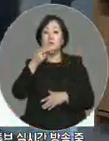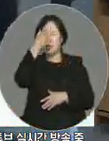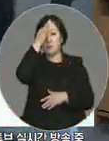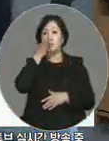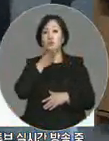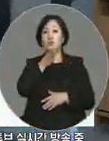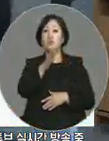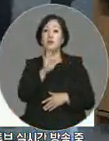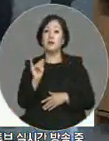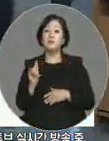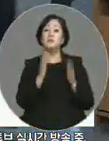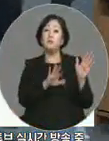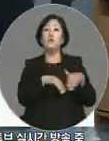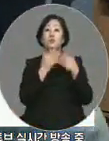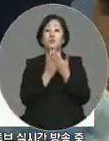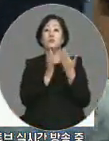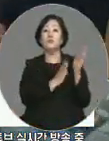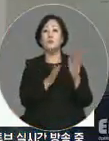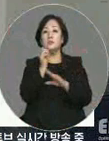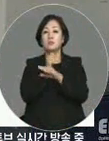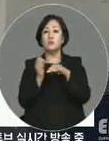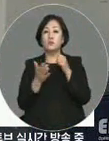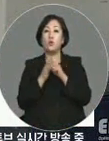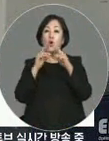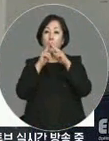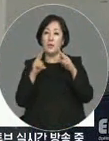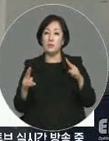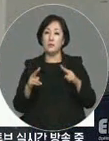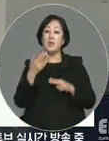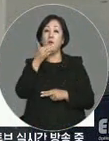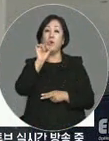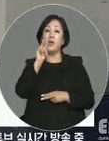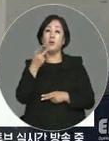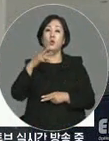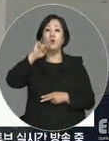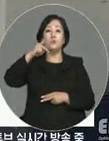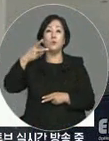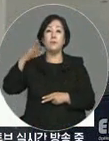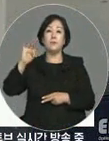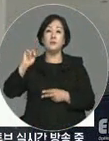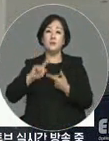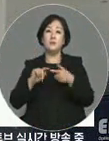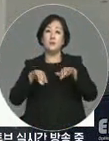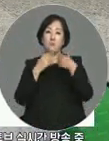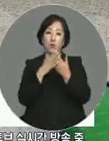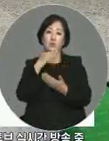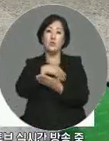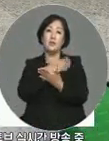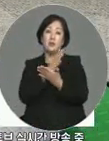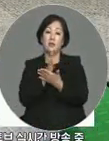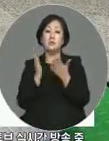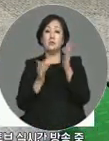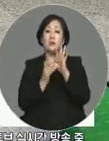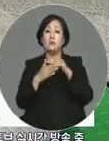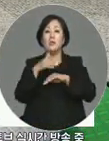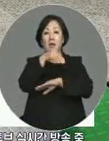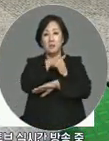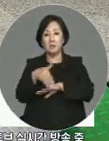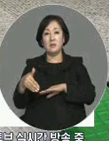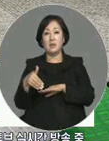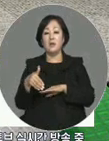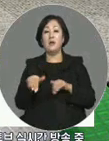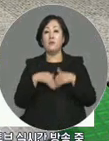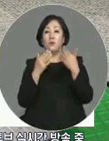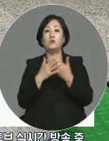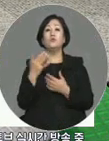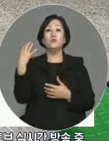인력을 이미 갖추고 있습니다. 특히 반도체 소자, 회로, 시스템, 소프트웨어 등 전 계층의 설계 인력들을